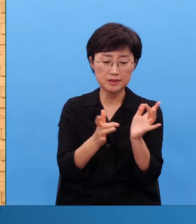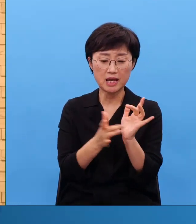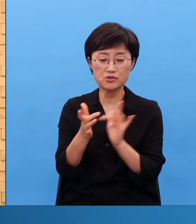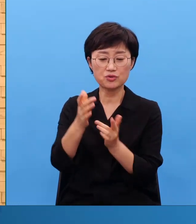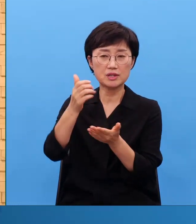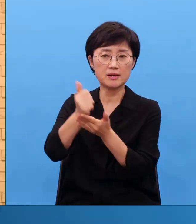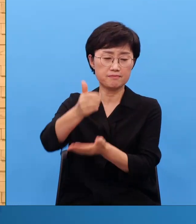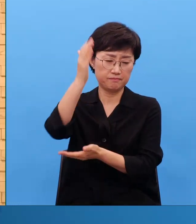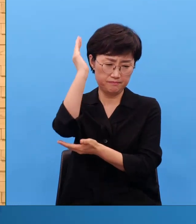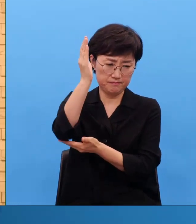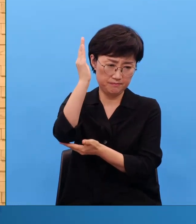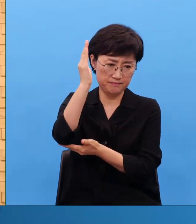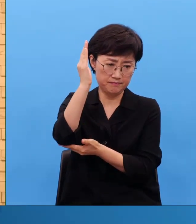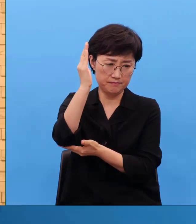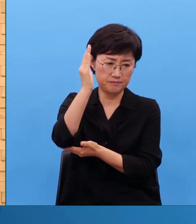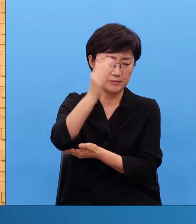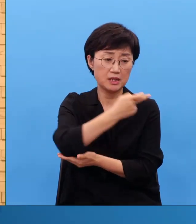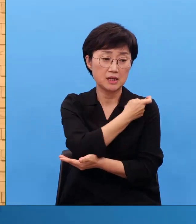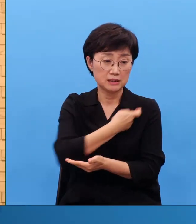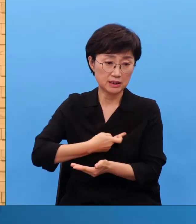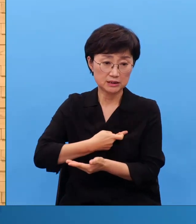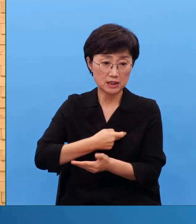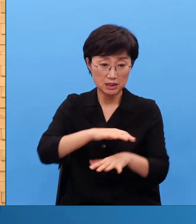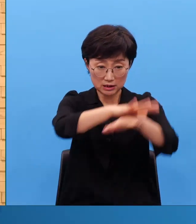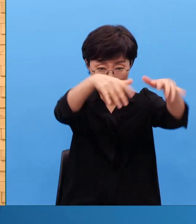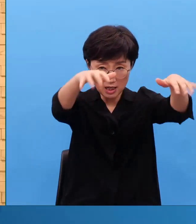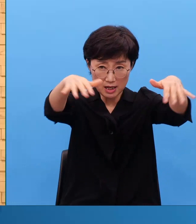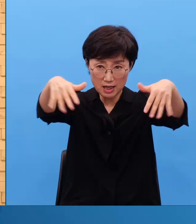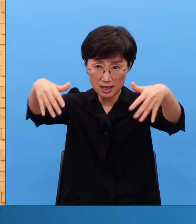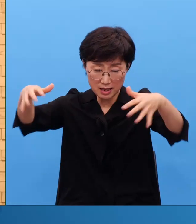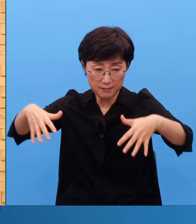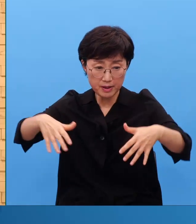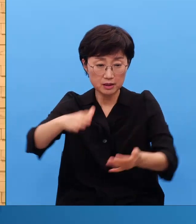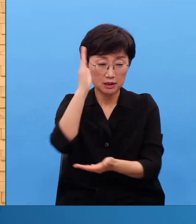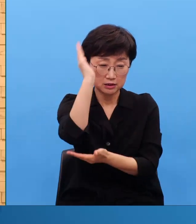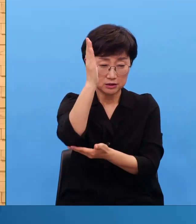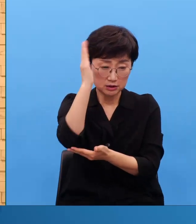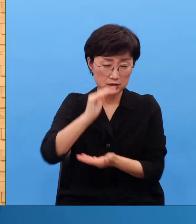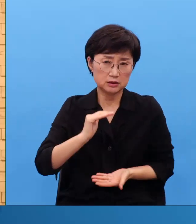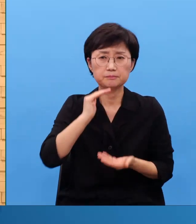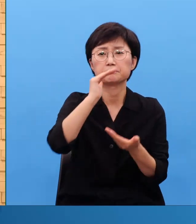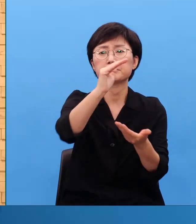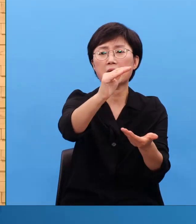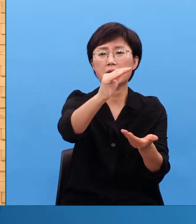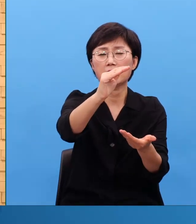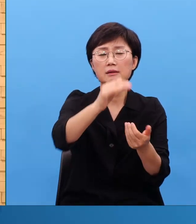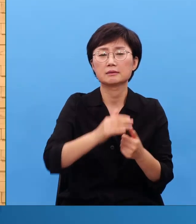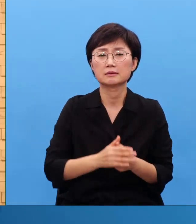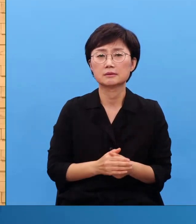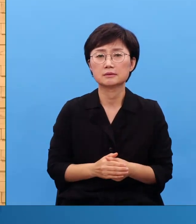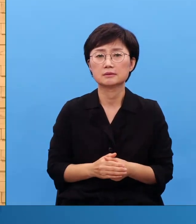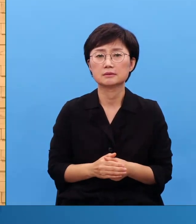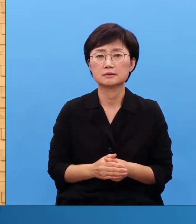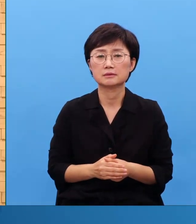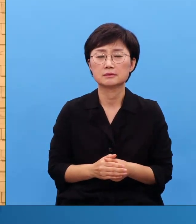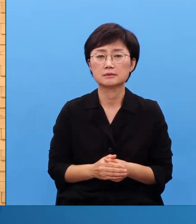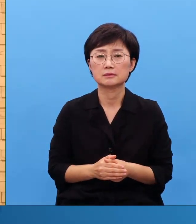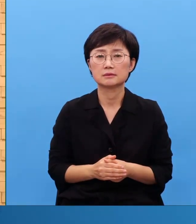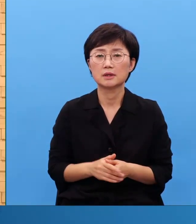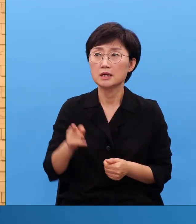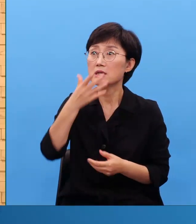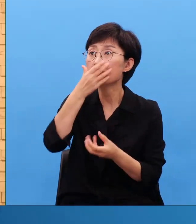불러서 마지막으로 설명한 거예요. this explanation was given to us by Jesus on the Mount of Olives. 이